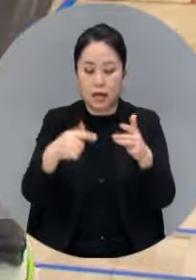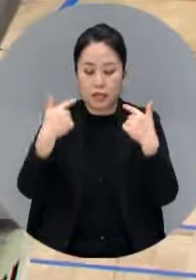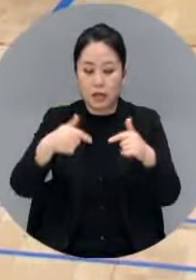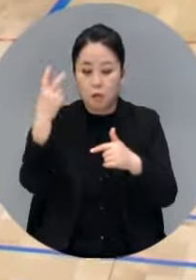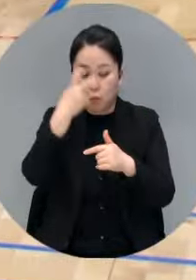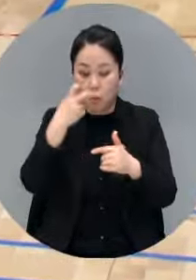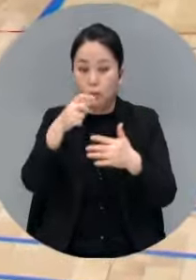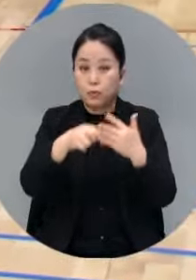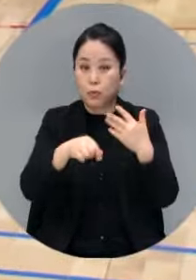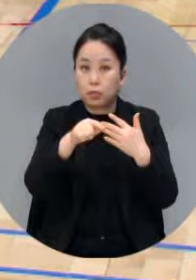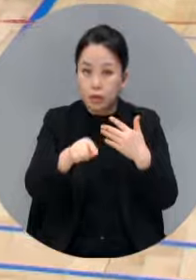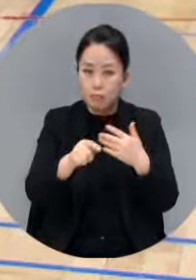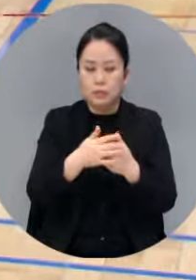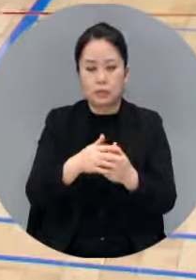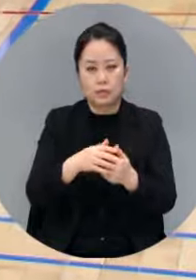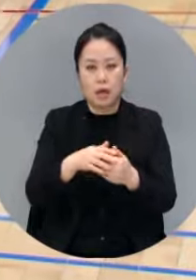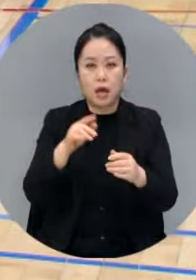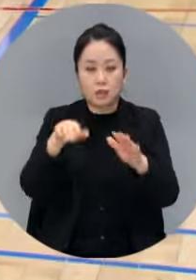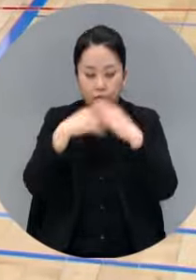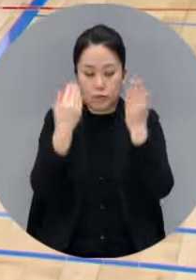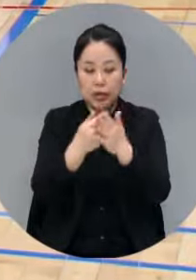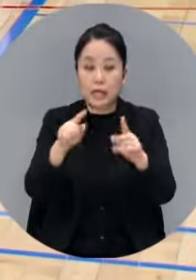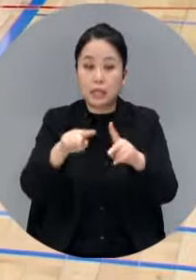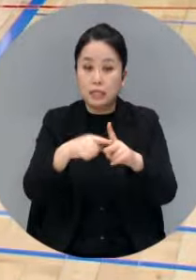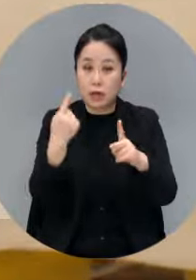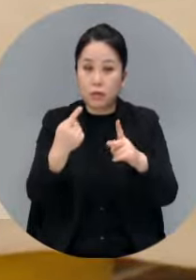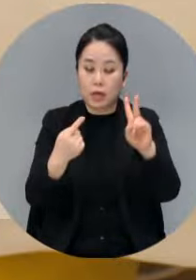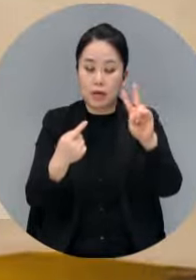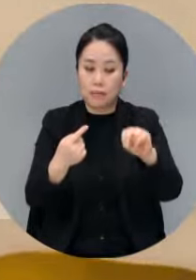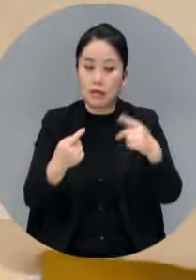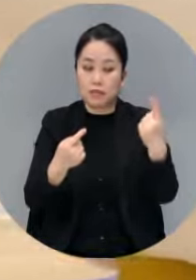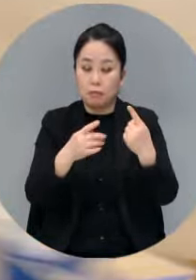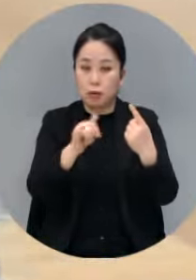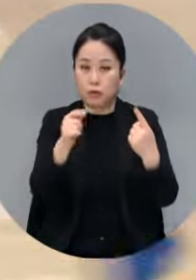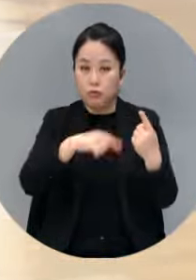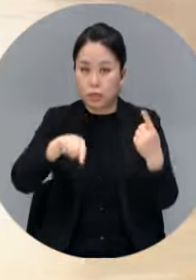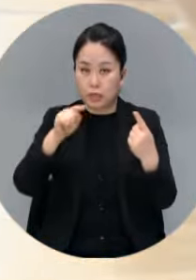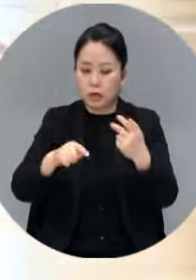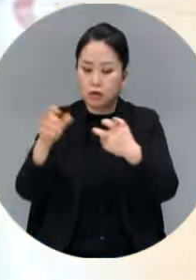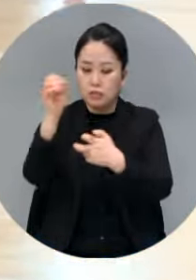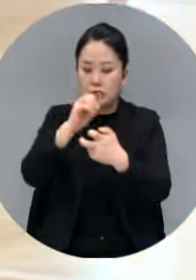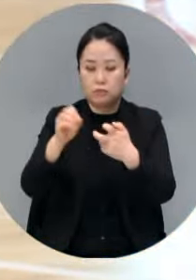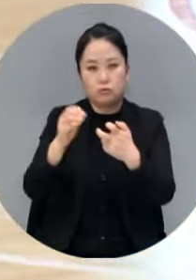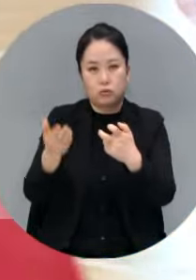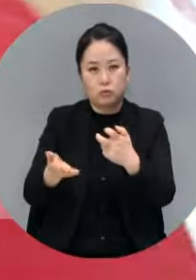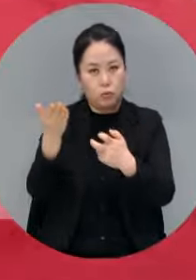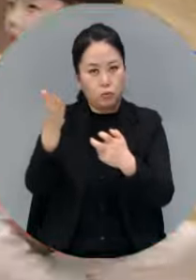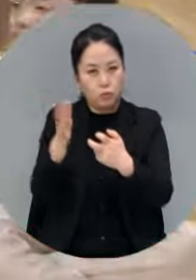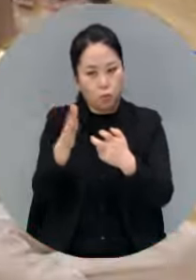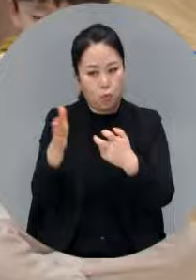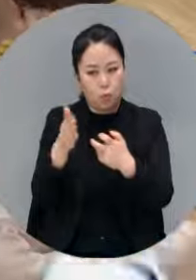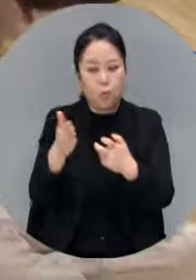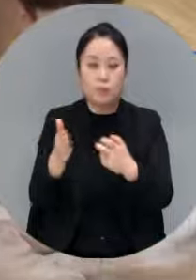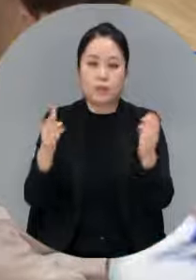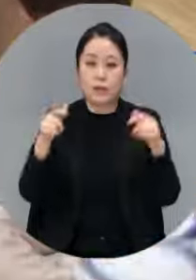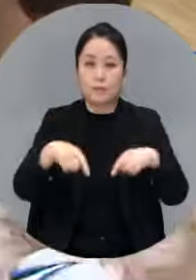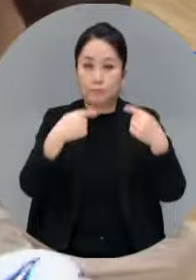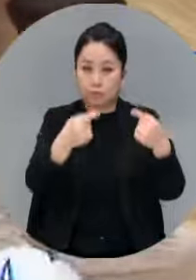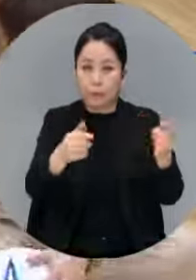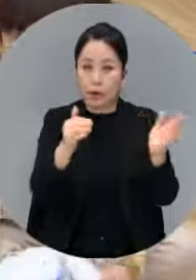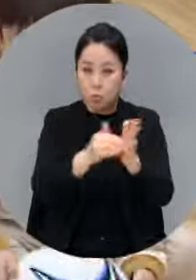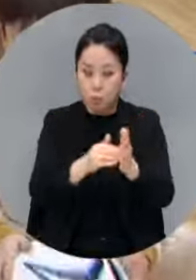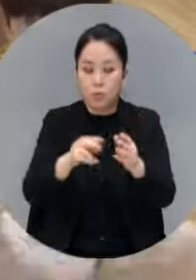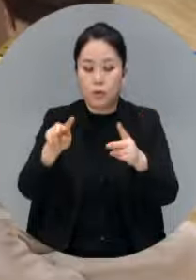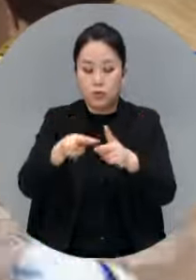교육청 잠정 집계로 전체 1학년 학생 2만 천여 명 중 70% 이상이 참여했고 2, 3학년도